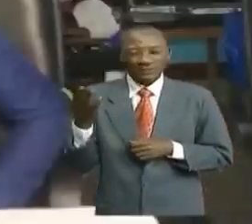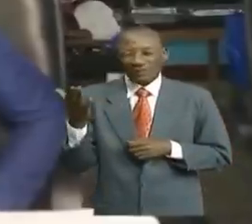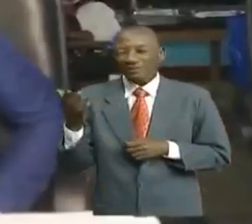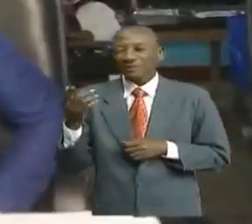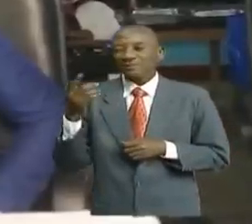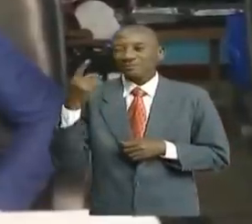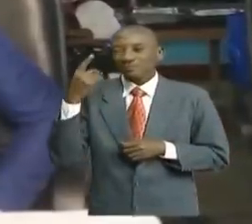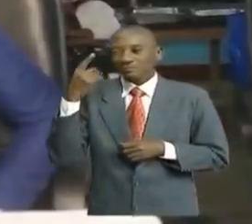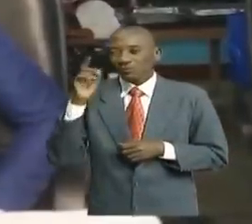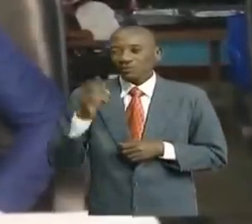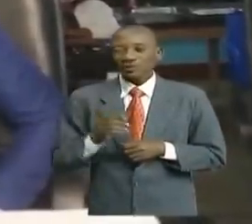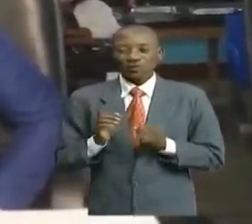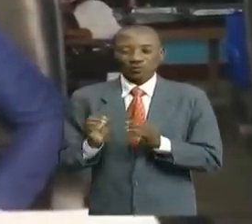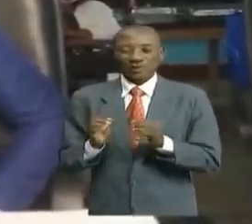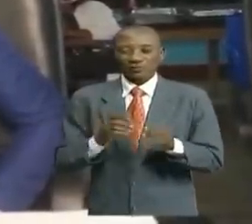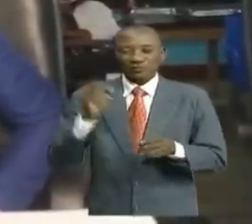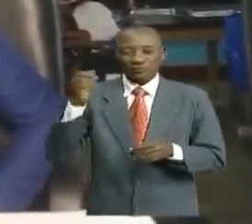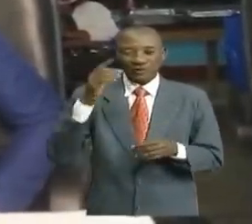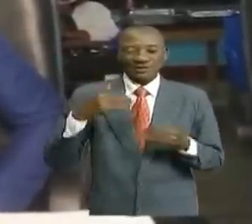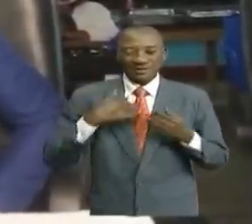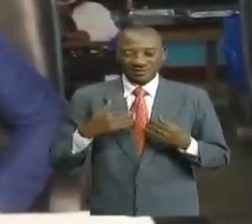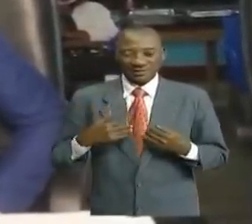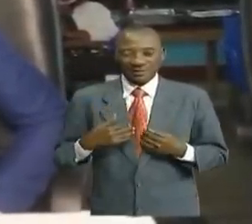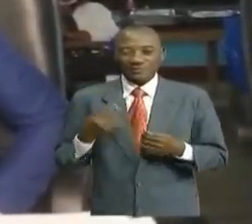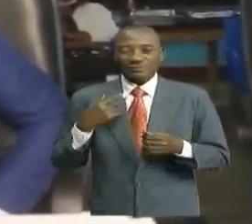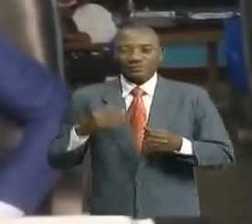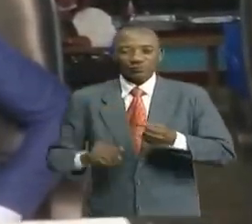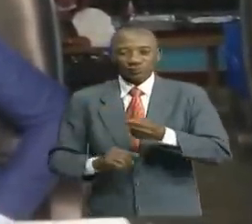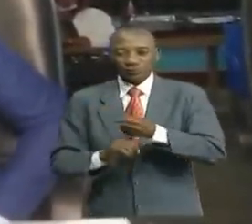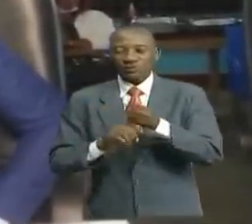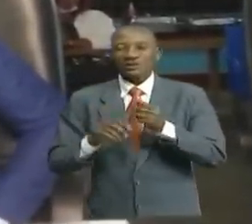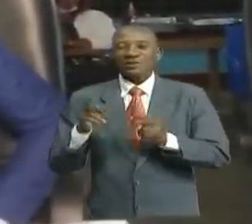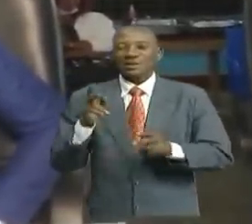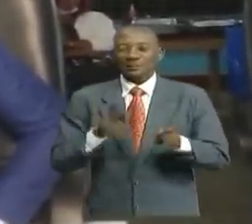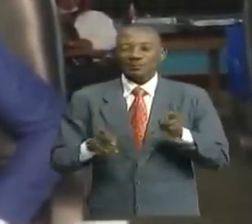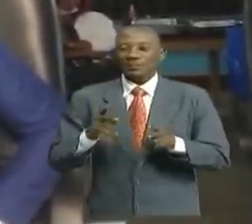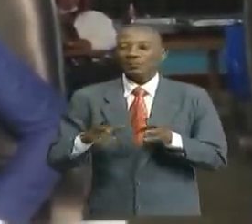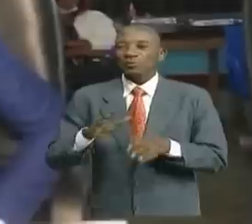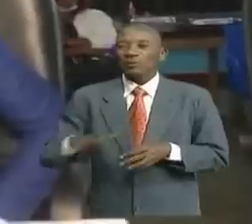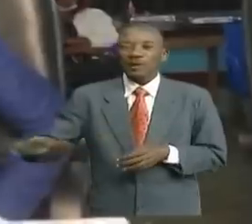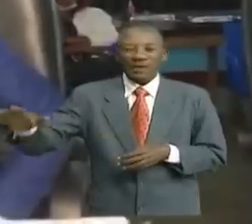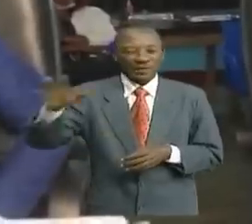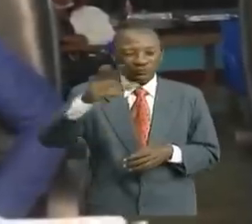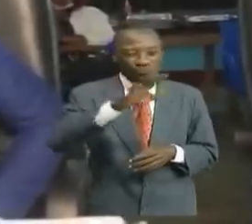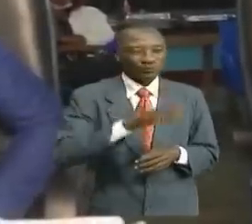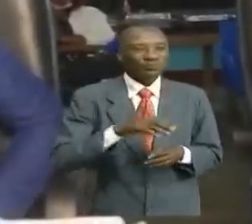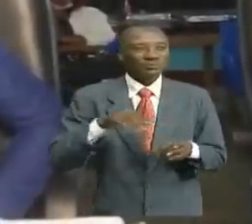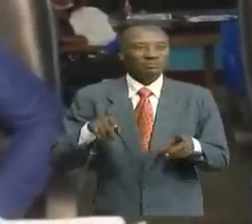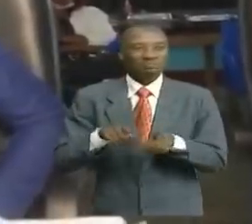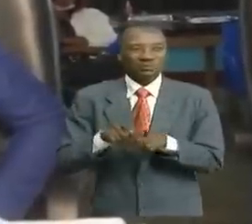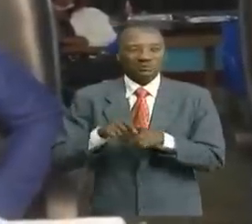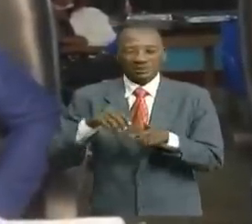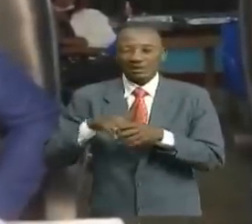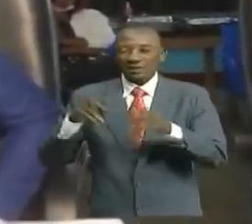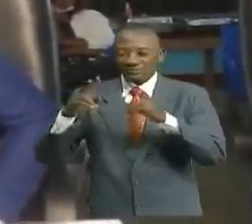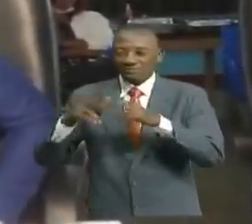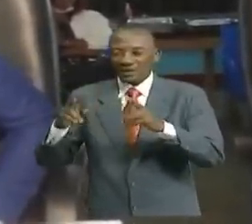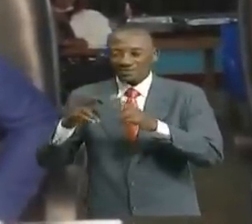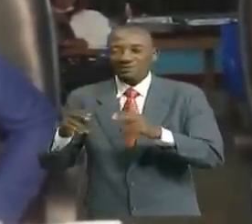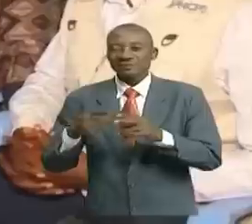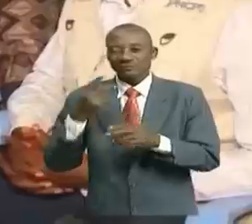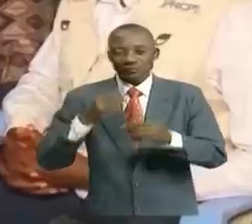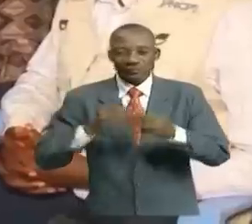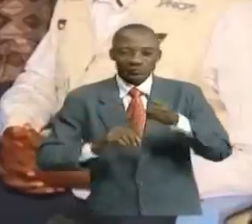les invités ici présents, les partenaires techniques et financiers de la province du Port-Mami,